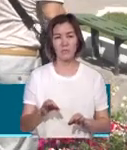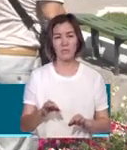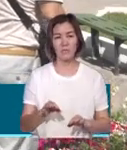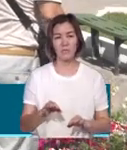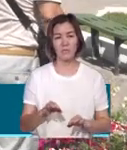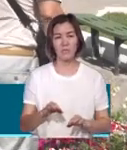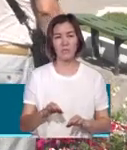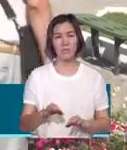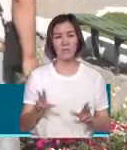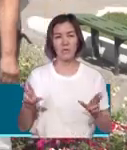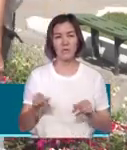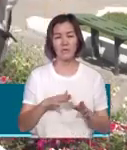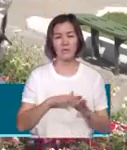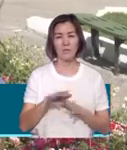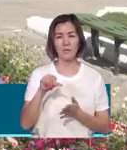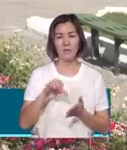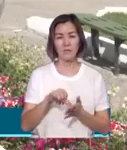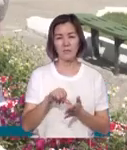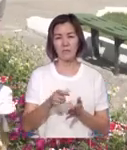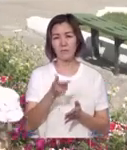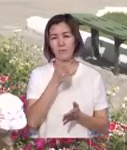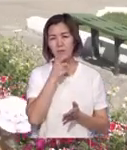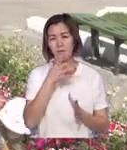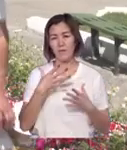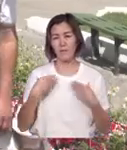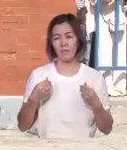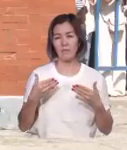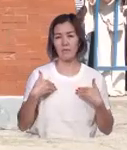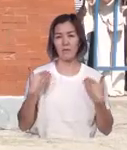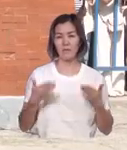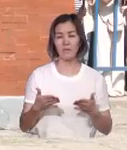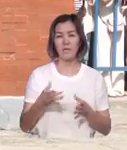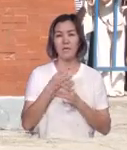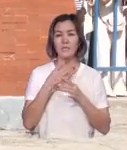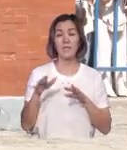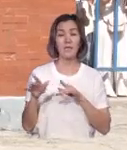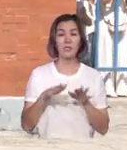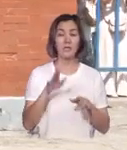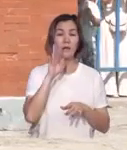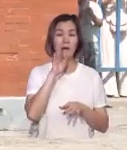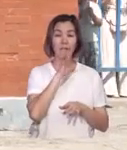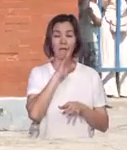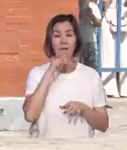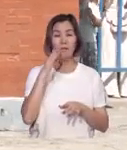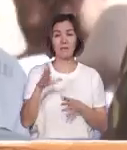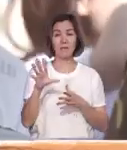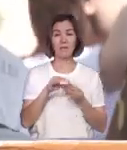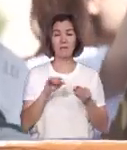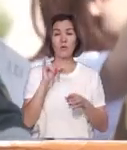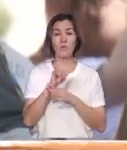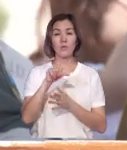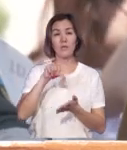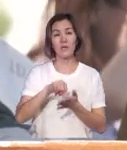қатыстым. Қасындағы балдарының бәріне амандық тілеймін. Салтанатты шараға ата-аналардан бөлек арнайы қонақтар